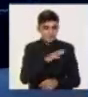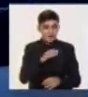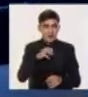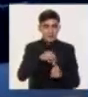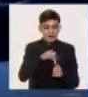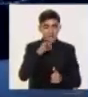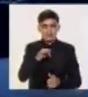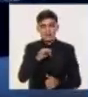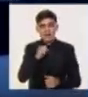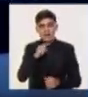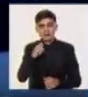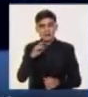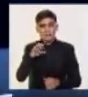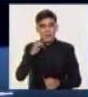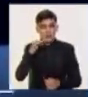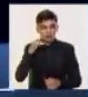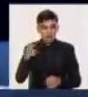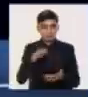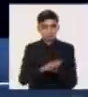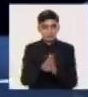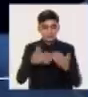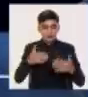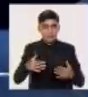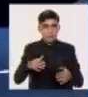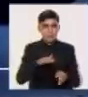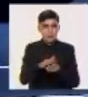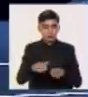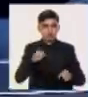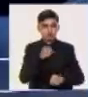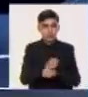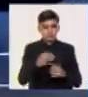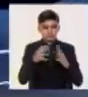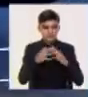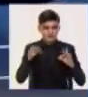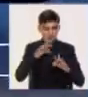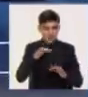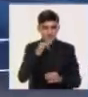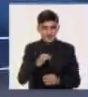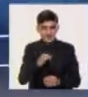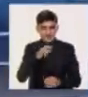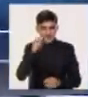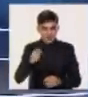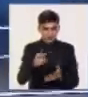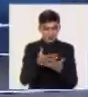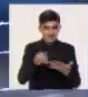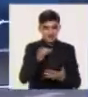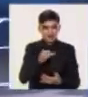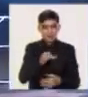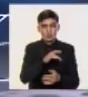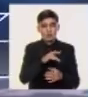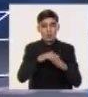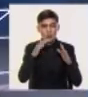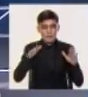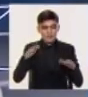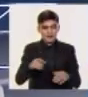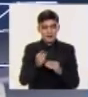Азербайджан и Россия подписали соглашение о полном прекращении боевых действий. И буквально в эти минуты в Нагорном Карабахе приземлились